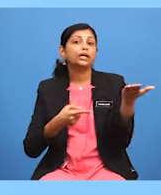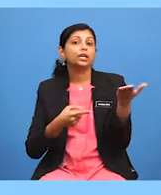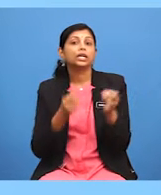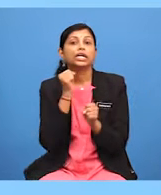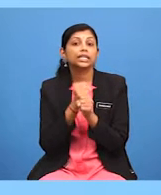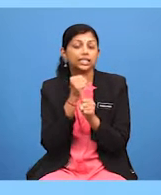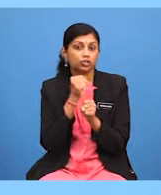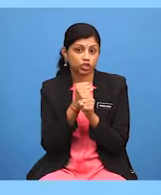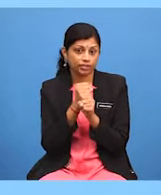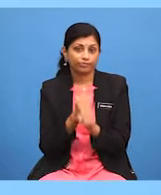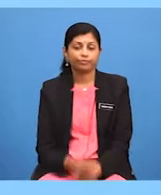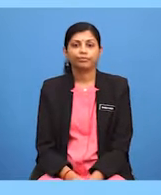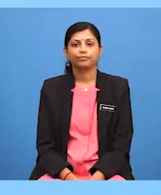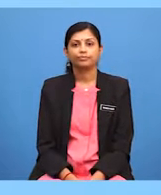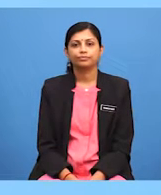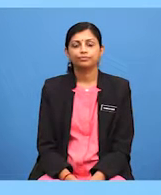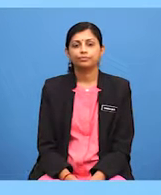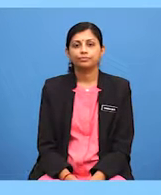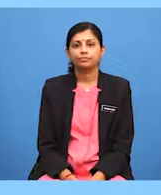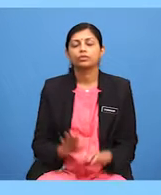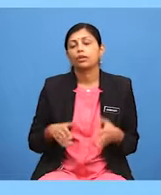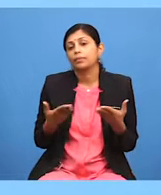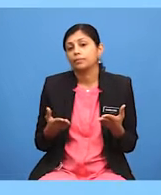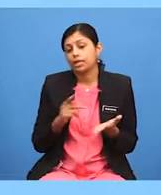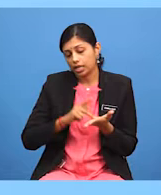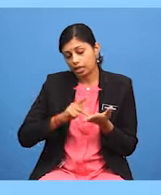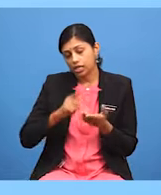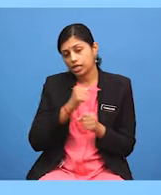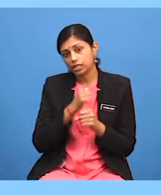berapakah kerja yang dilakukan oleh lift itu?